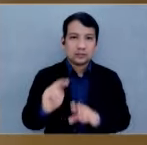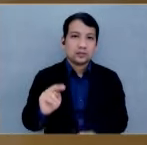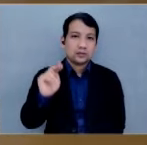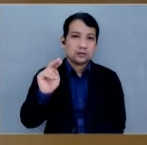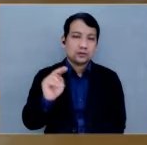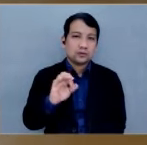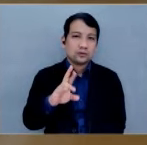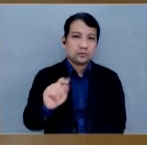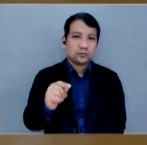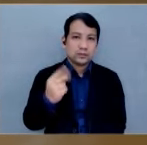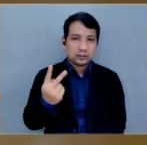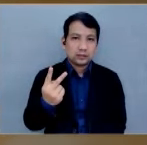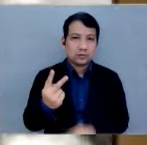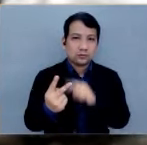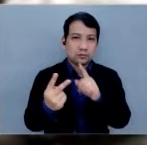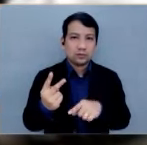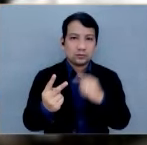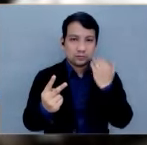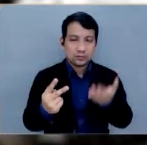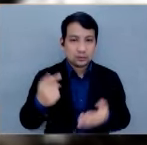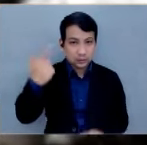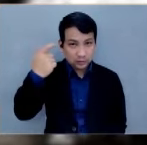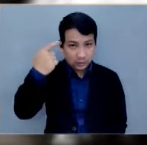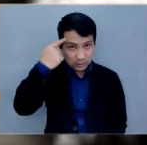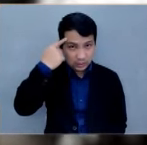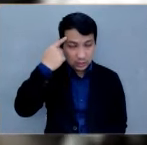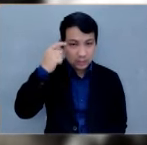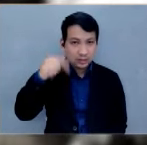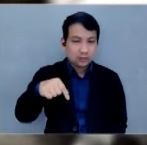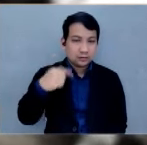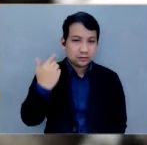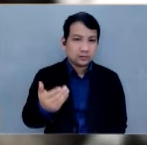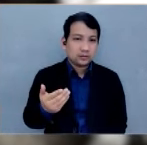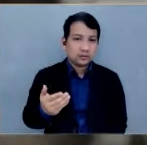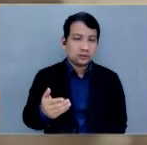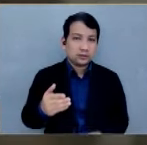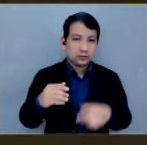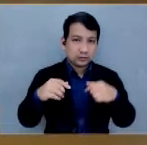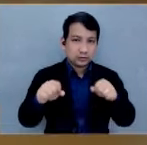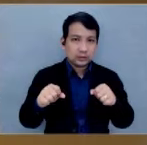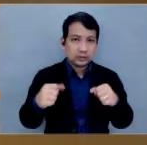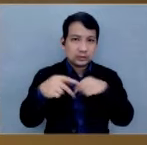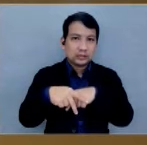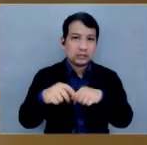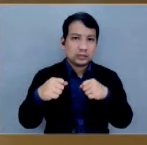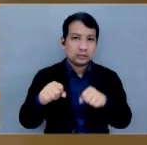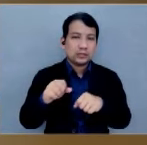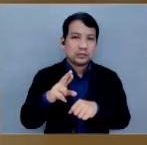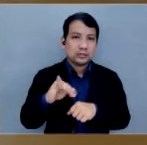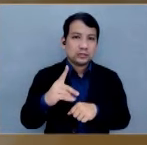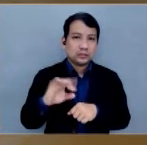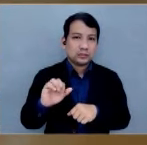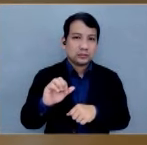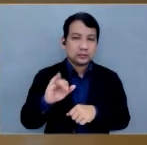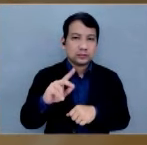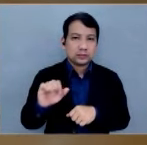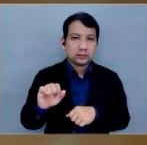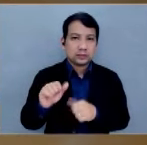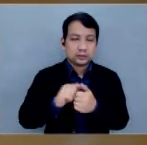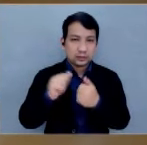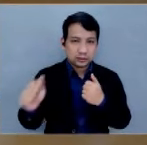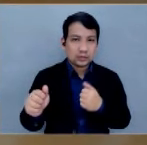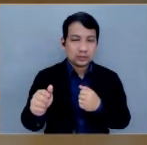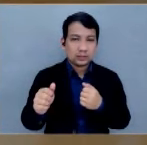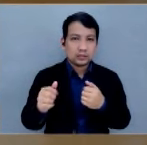ang tama niya ng bala sa ulo matapos itumba ng salaring riding in tandem. Di kalayuan sa kanyang